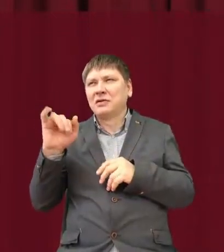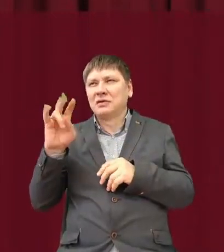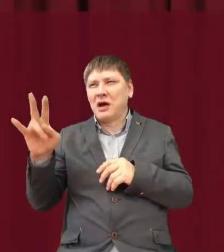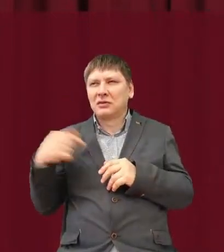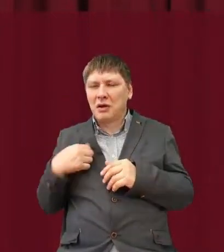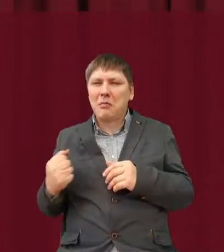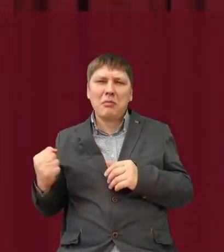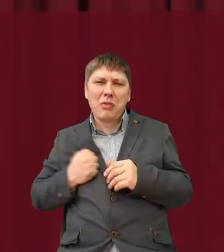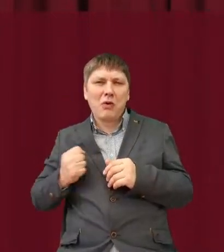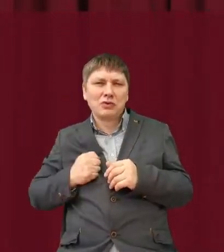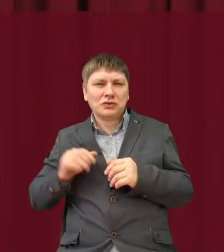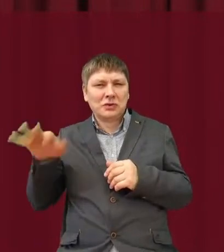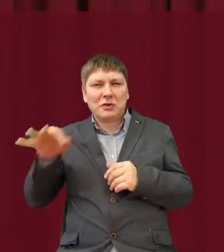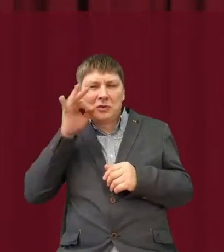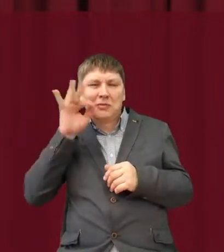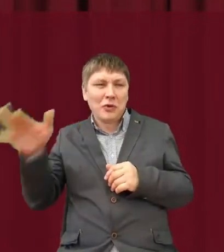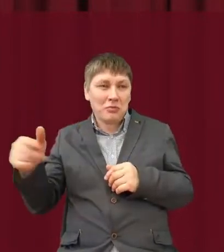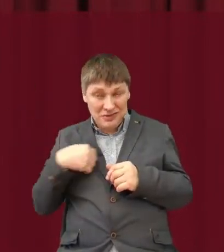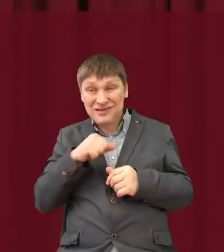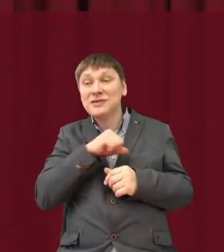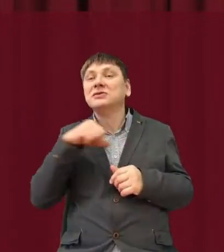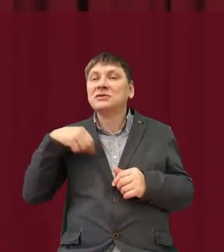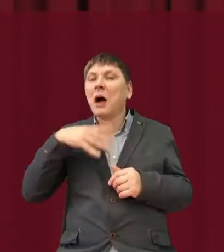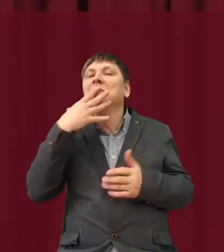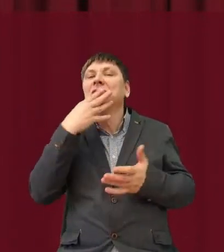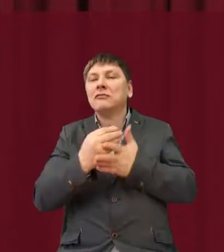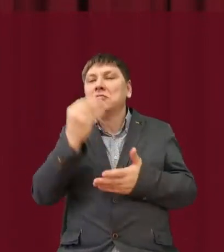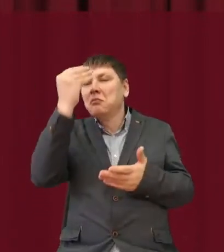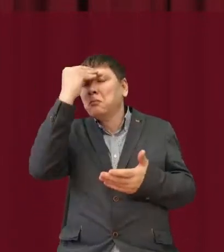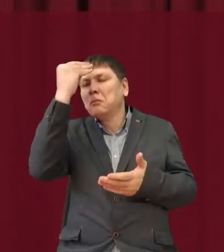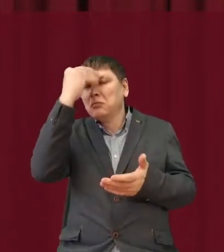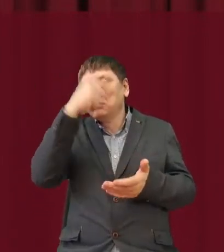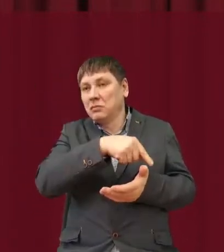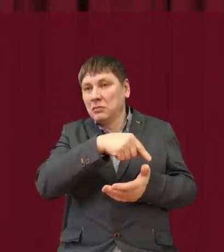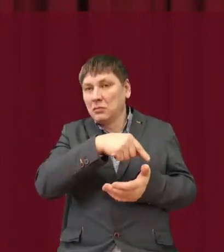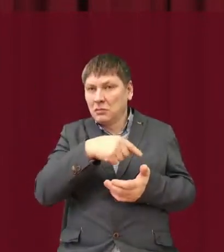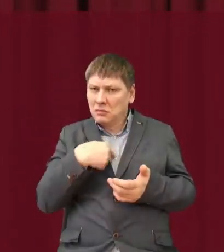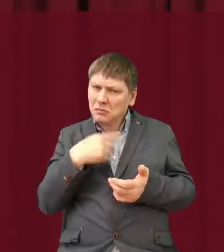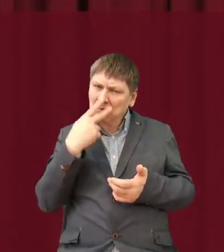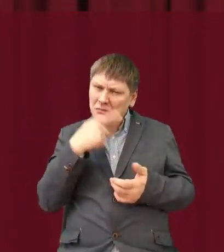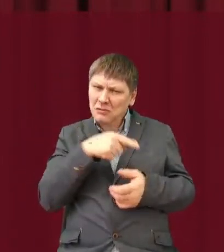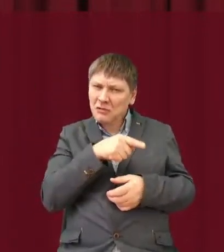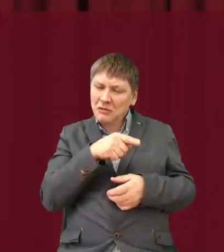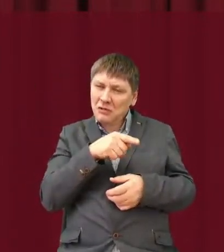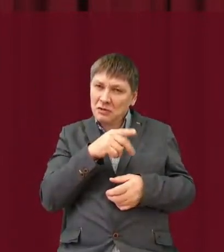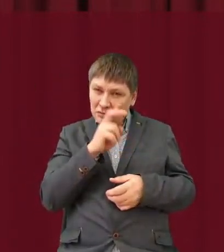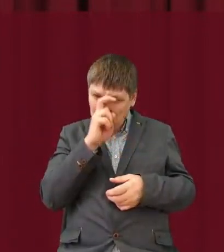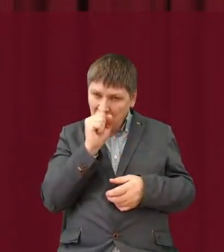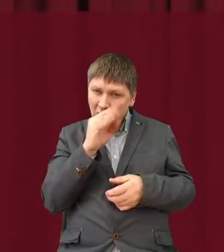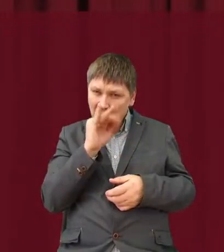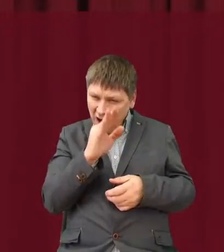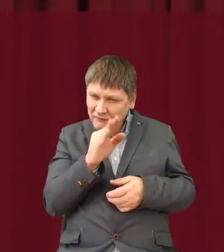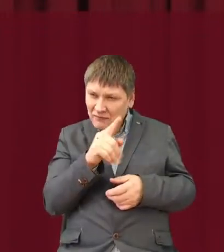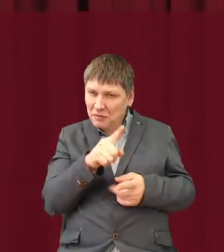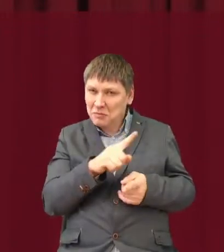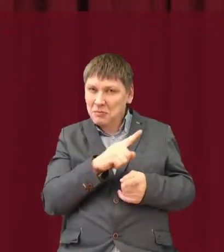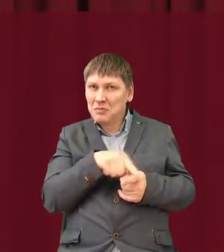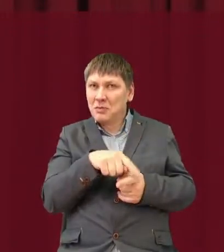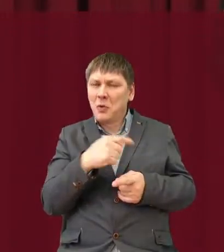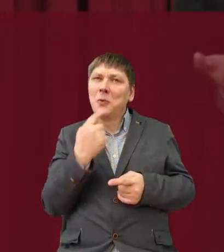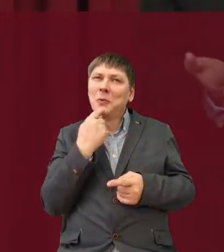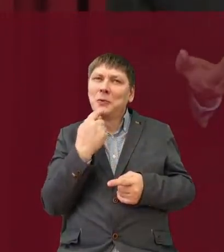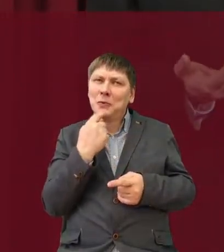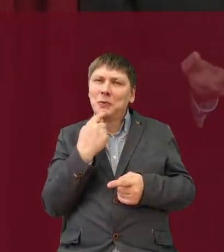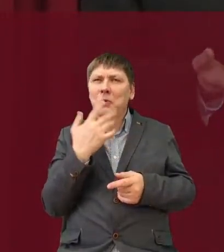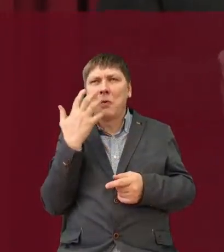я могу какие-то решения принимать и рассуждаю я подумал на тему Не так ли бывает в нашей жизни когда у нас